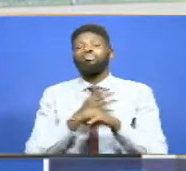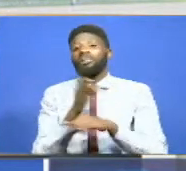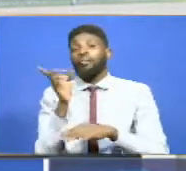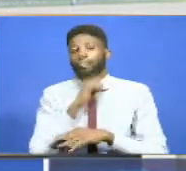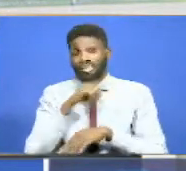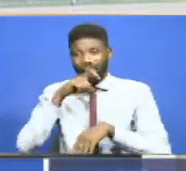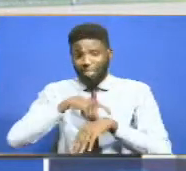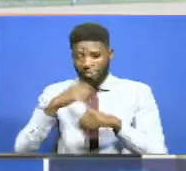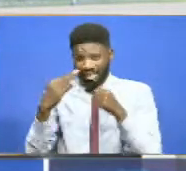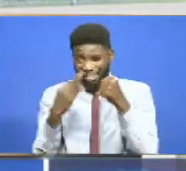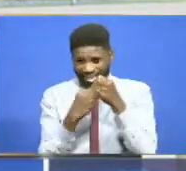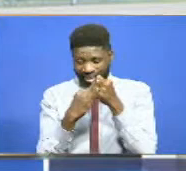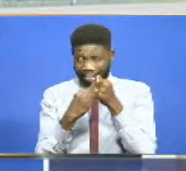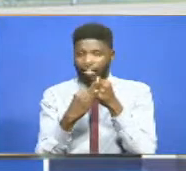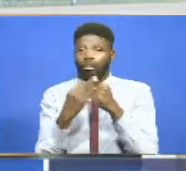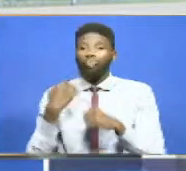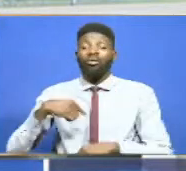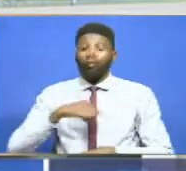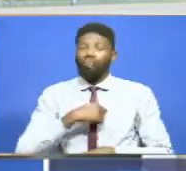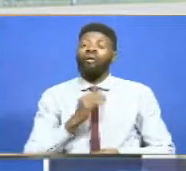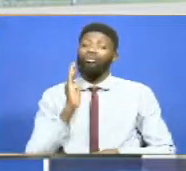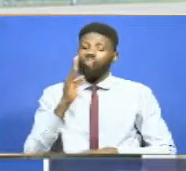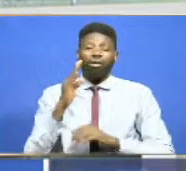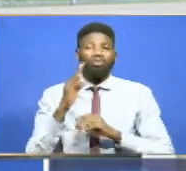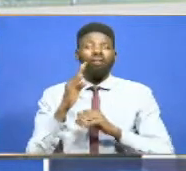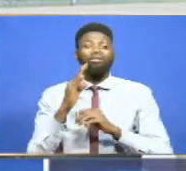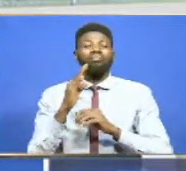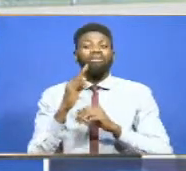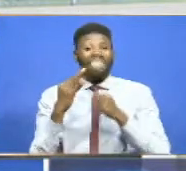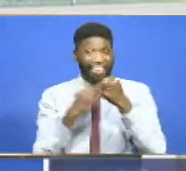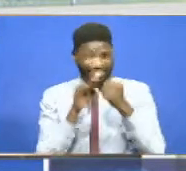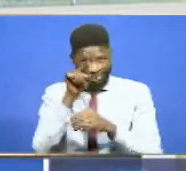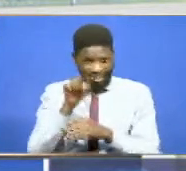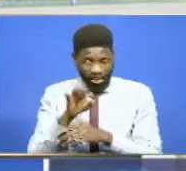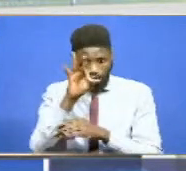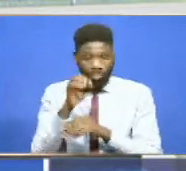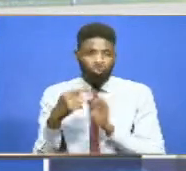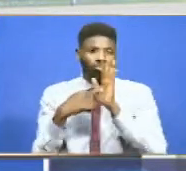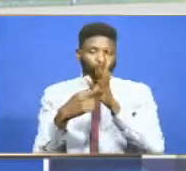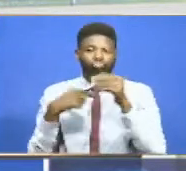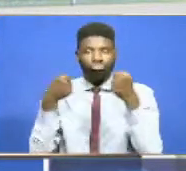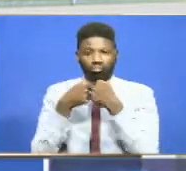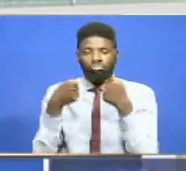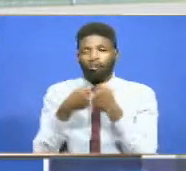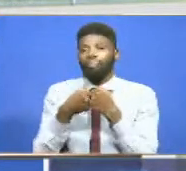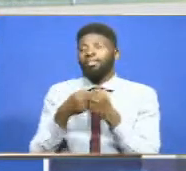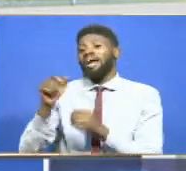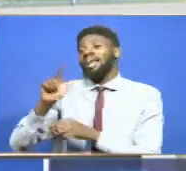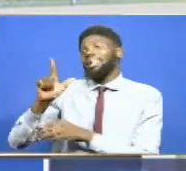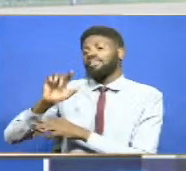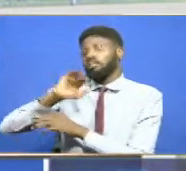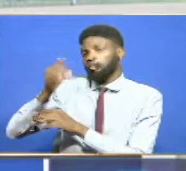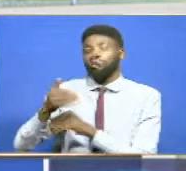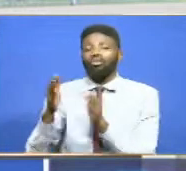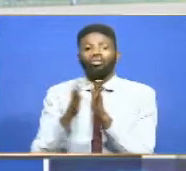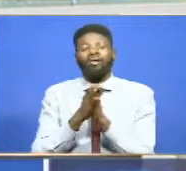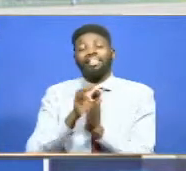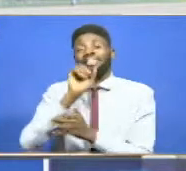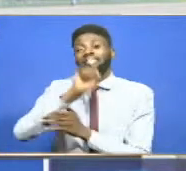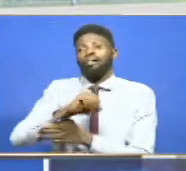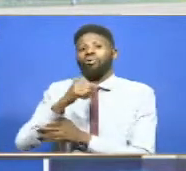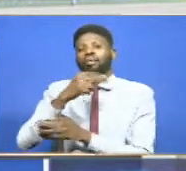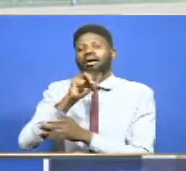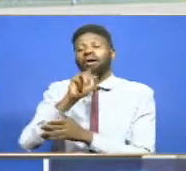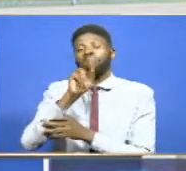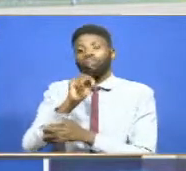itakapofika saa 2:30 tutakuwa tunakuletea mchuano baina ya Leicester City na Southampton. Na nilikuwa nakuuliza ubashiri wako